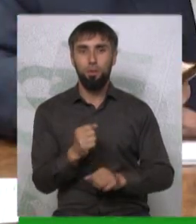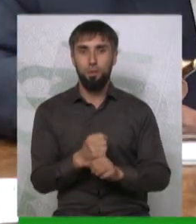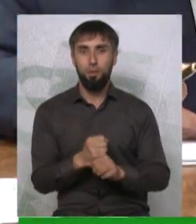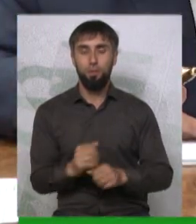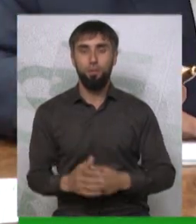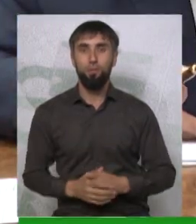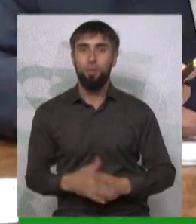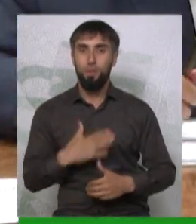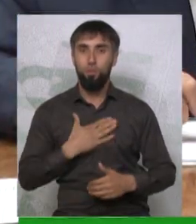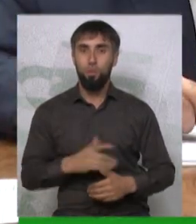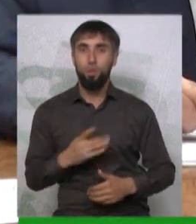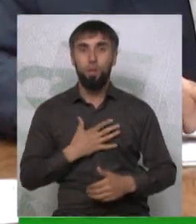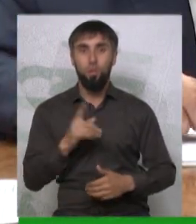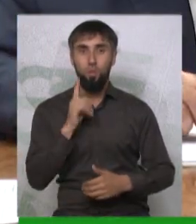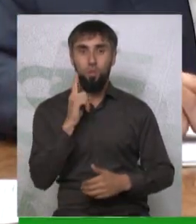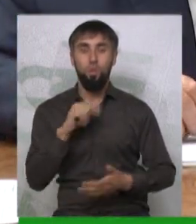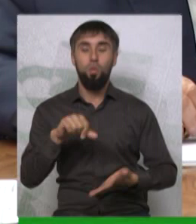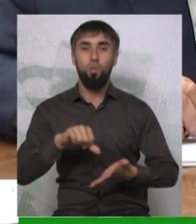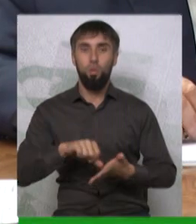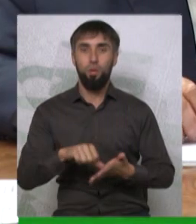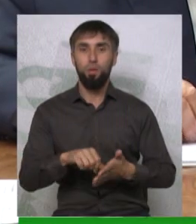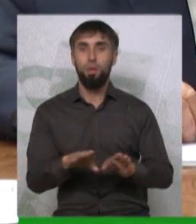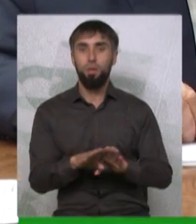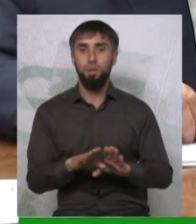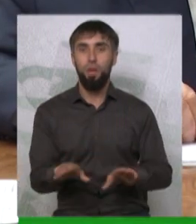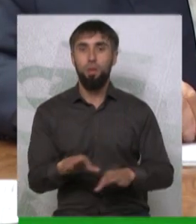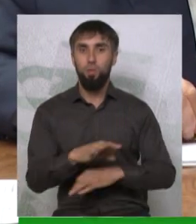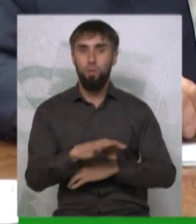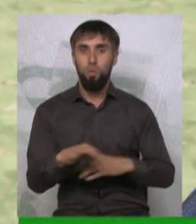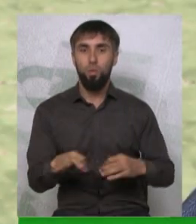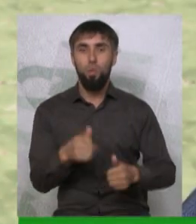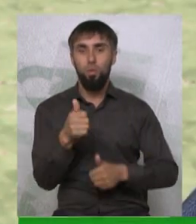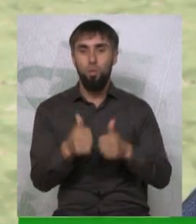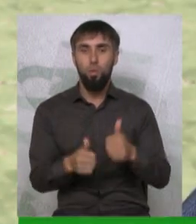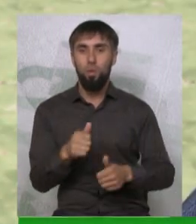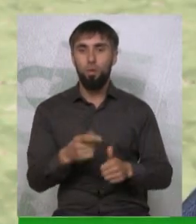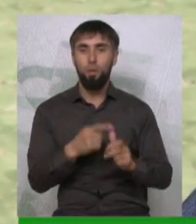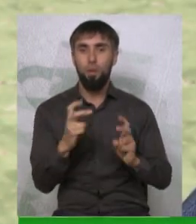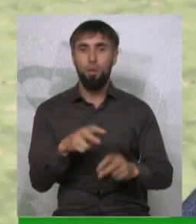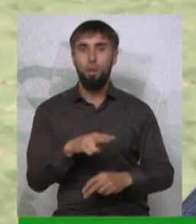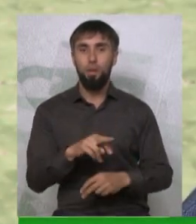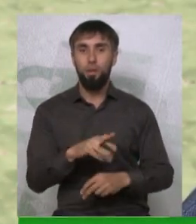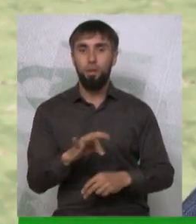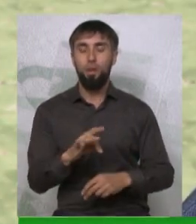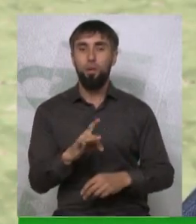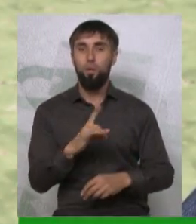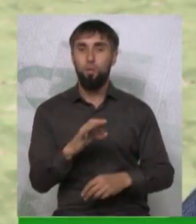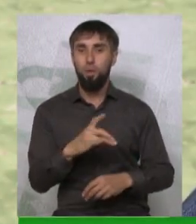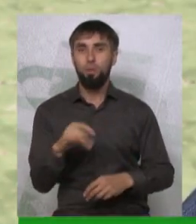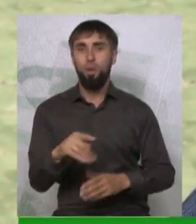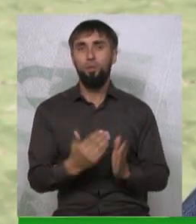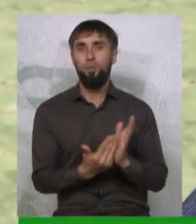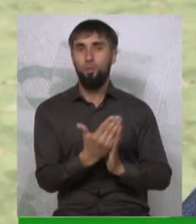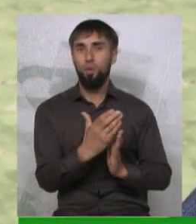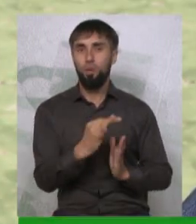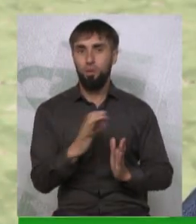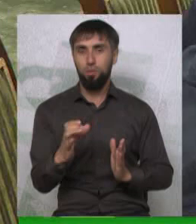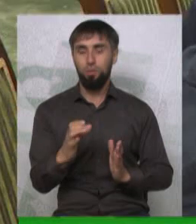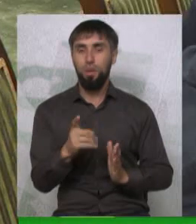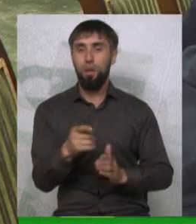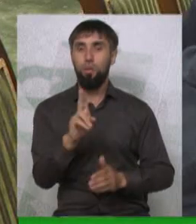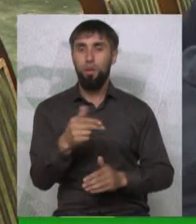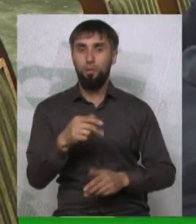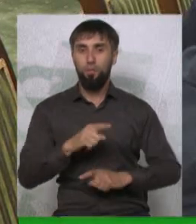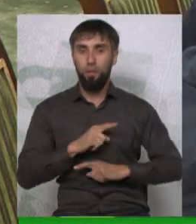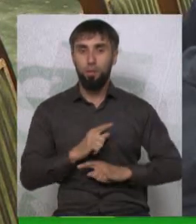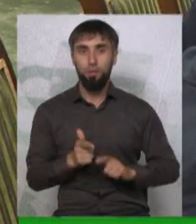прямо это делал. Приятно, что наша молодежь участвует в подобных проектах. Конкурс «Лидеры России» имеет высокий статус. Его финалисты составляют